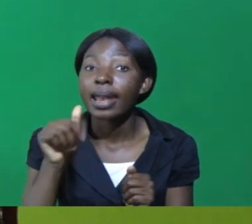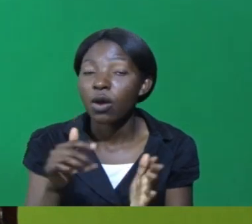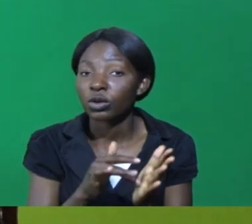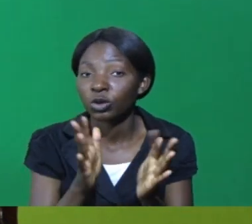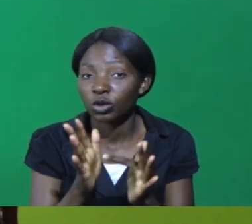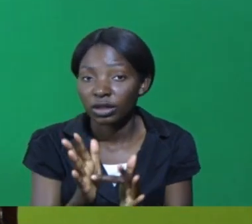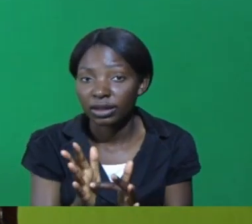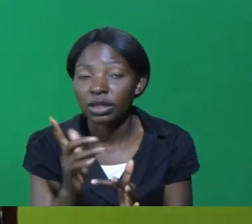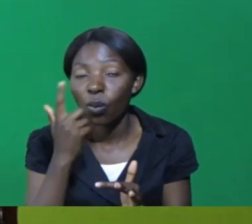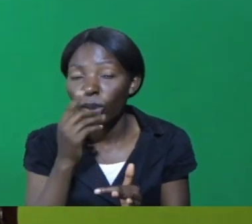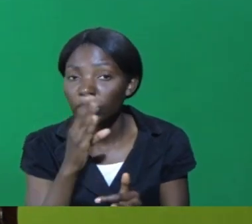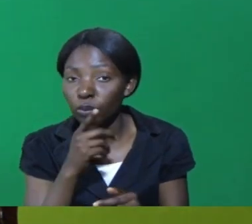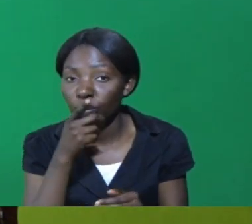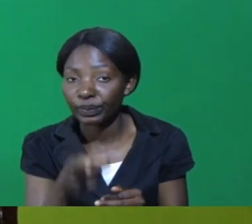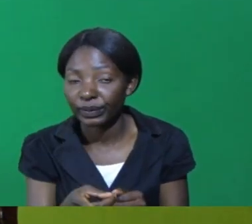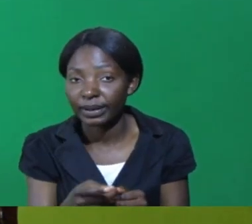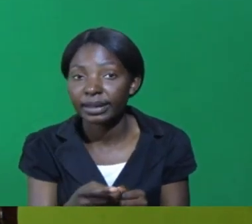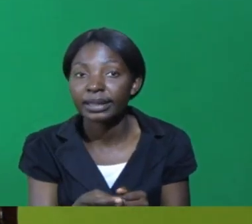Zvino Jesu wakati areva kudaro,